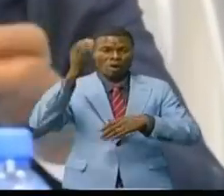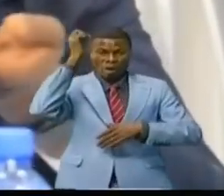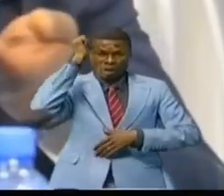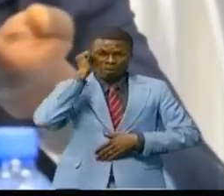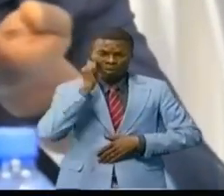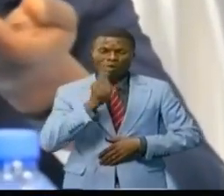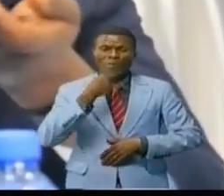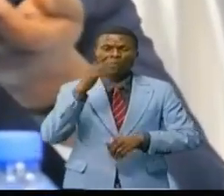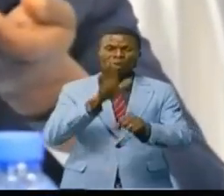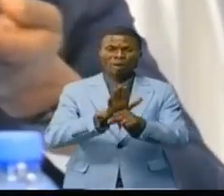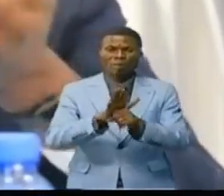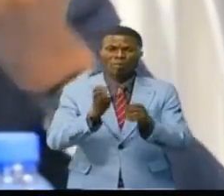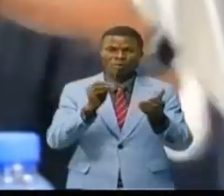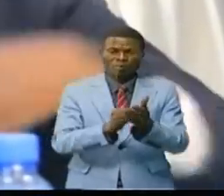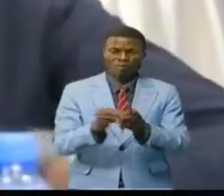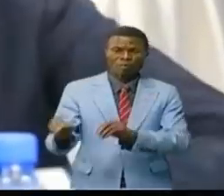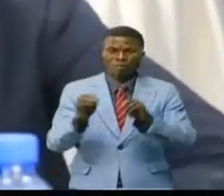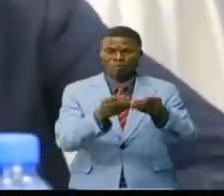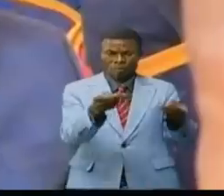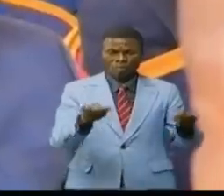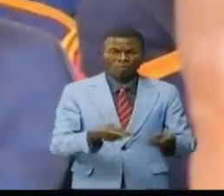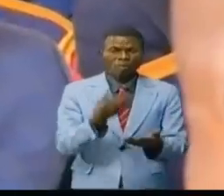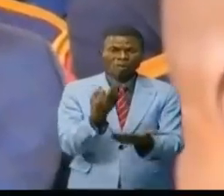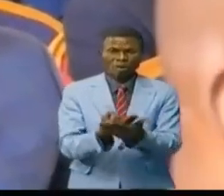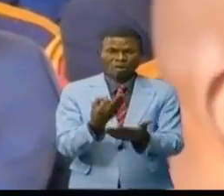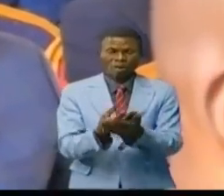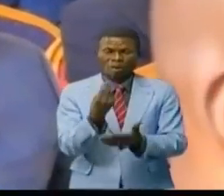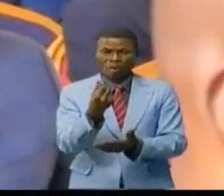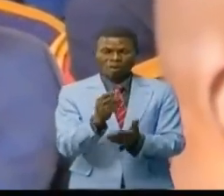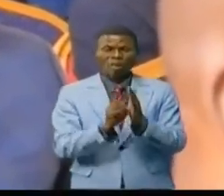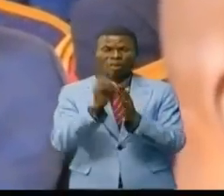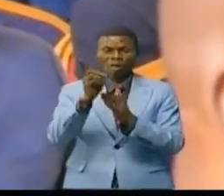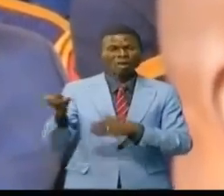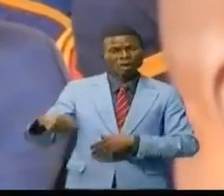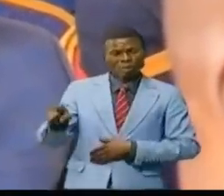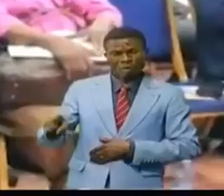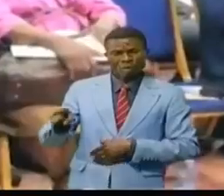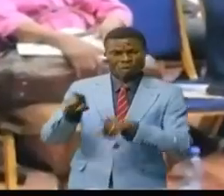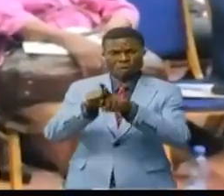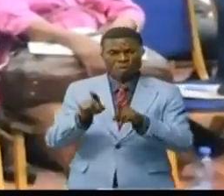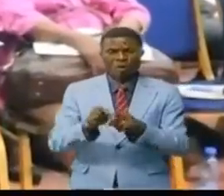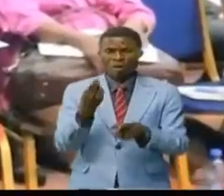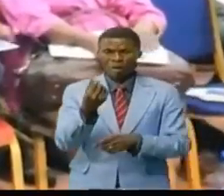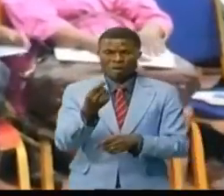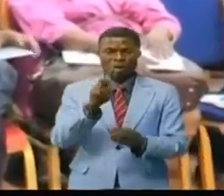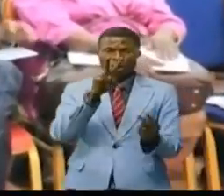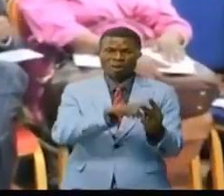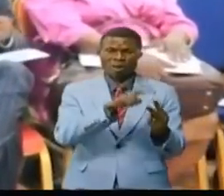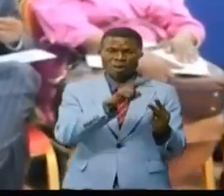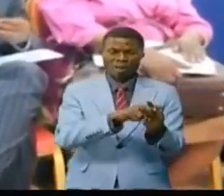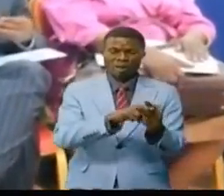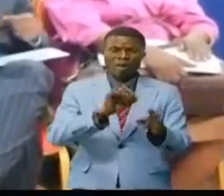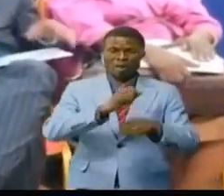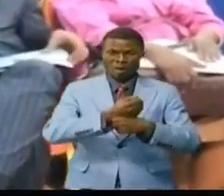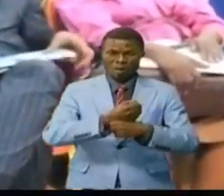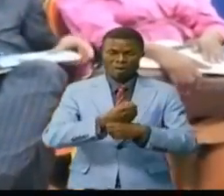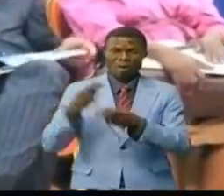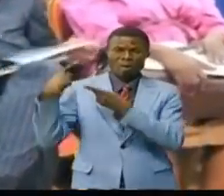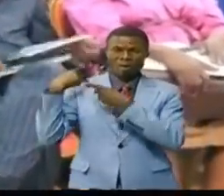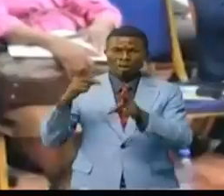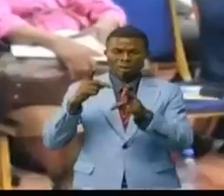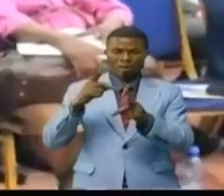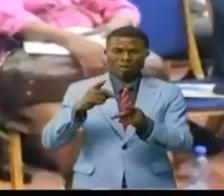aussi insisté pour la mise en place d'un fonds du développement de la province et un fonds de garantie à créer à partir